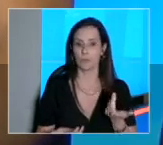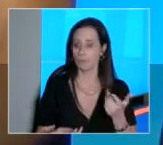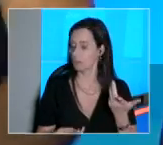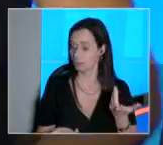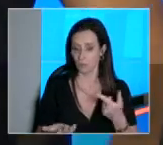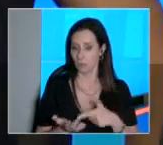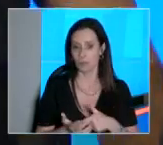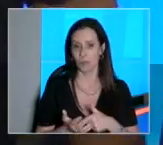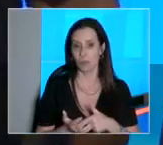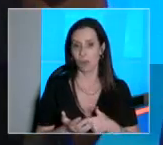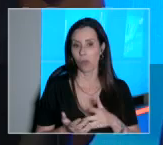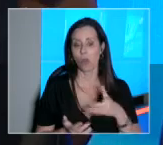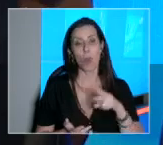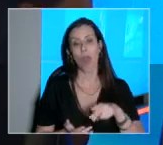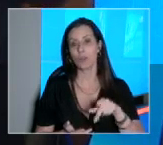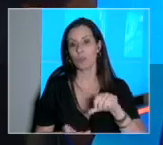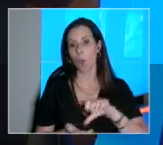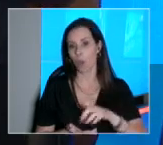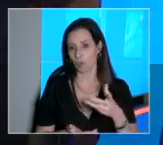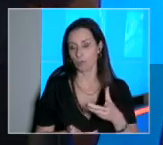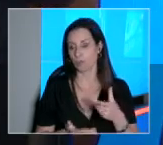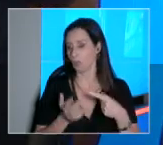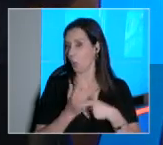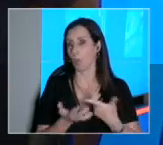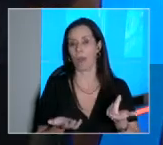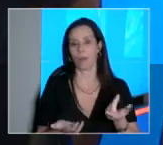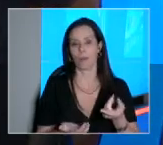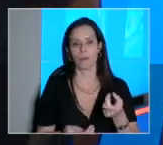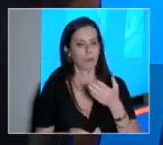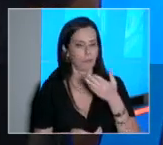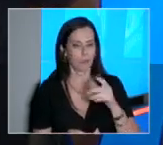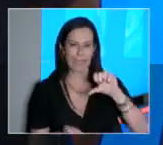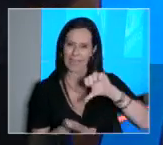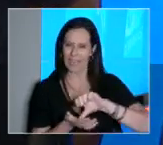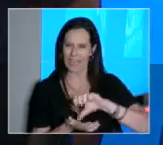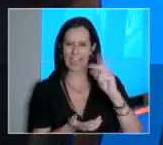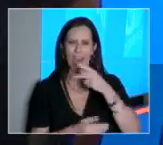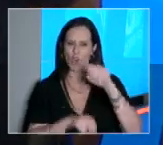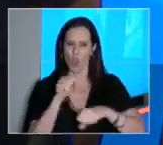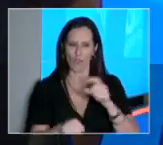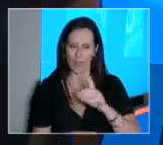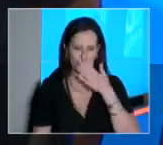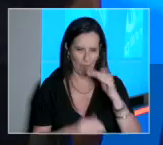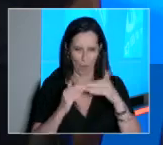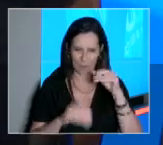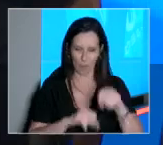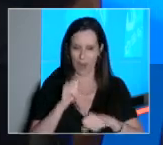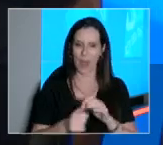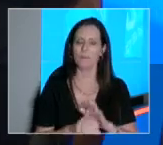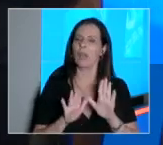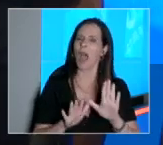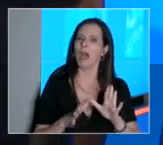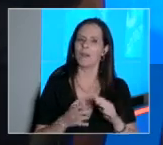האופניים, לדוגמה. זה כנראה עיר שיש בה קהילה של הרבה רוכבי אופניים. זה לא ירושלים. נכון, זה לא ירושלים. עליות וירידות זה לא עובד פה